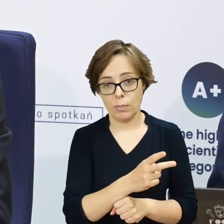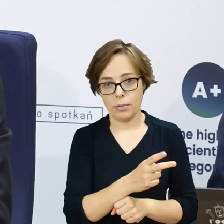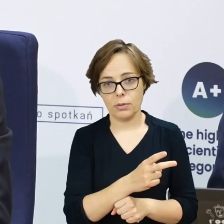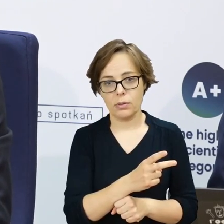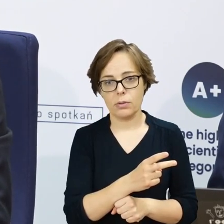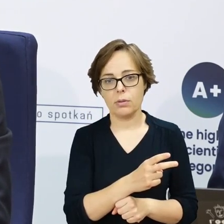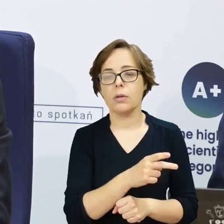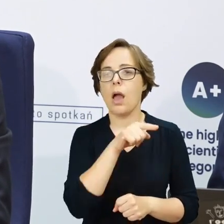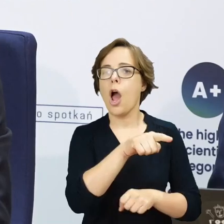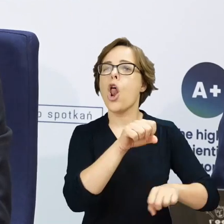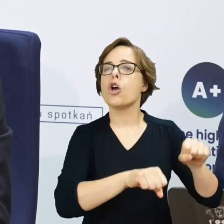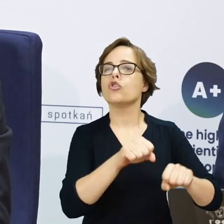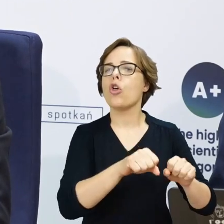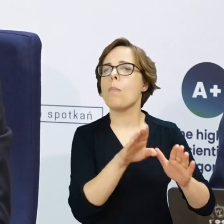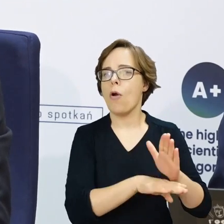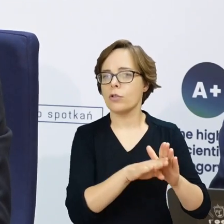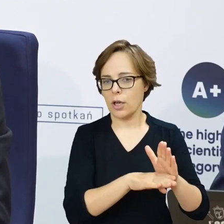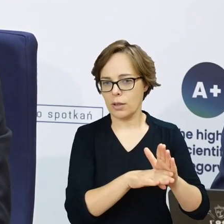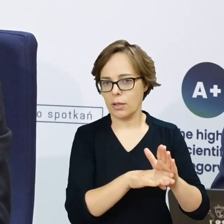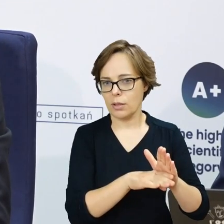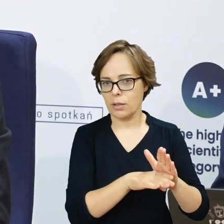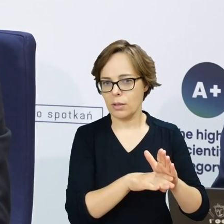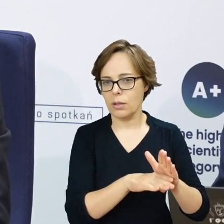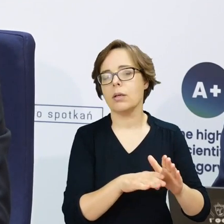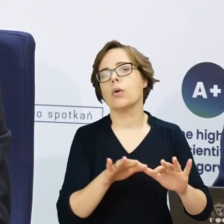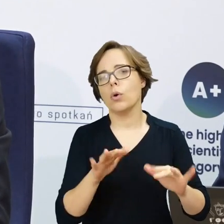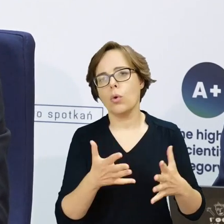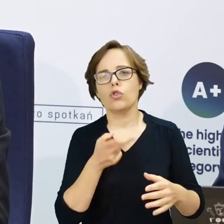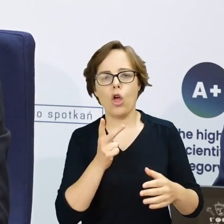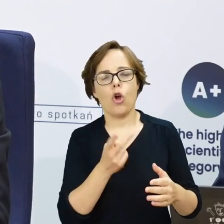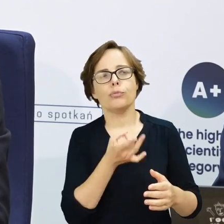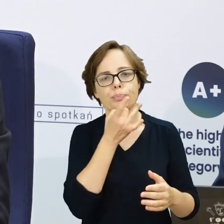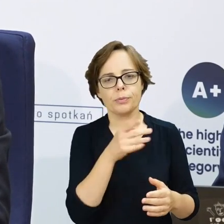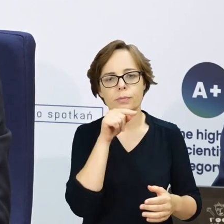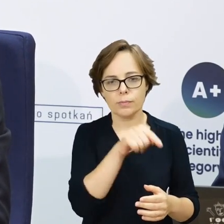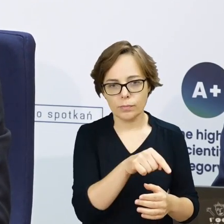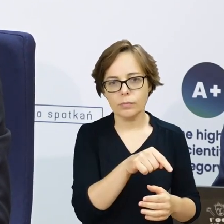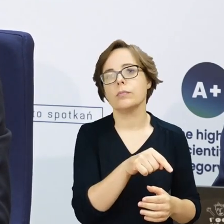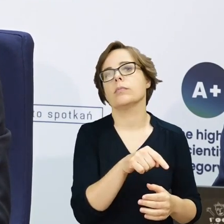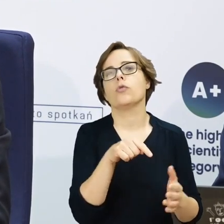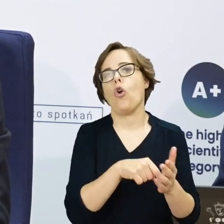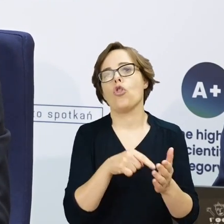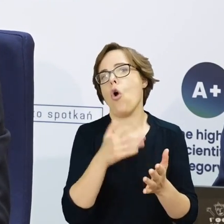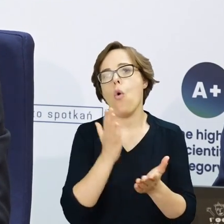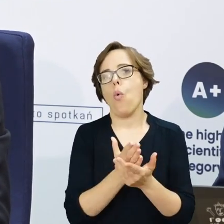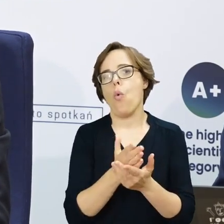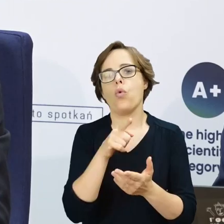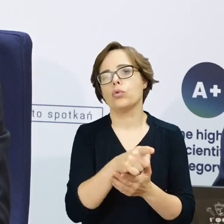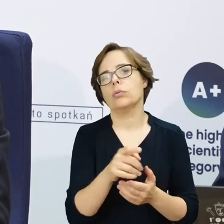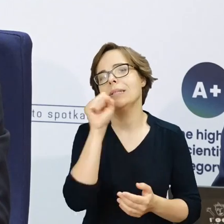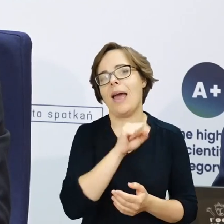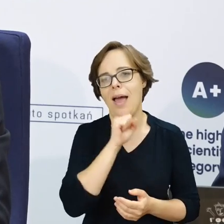sądem powszechnym wskutek wniesienia powództwa o zobowiązanie do udostępnienia informacji publicznej to są już wojny punickie. To było. Ja przypomnę,